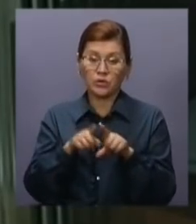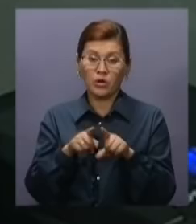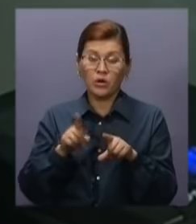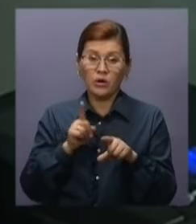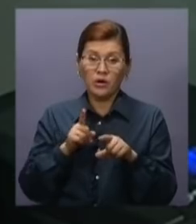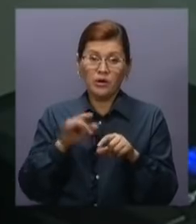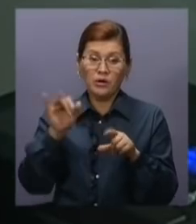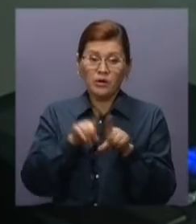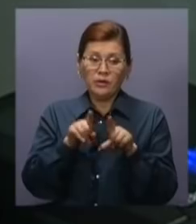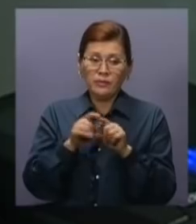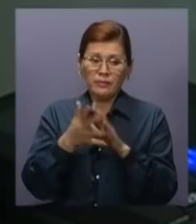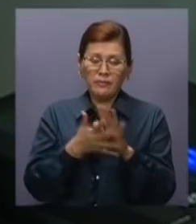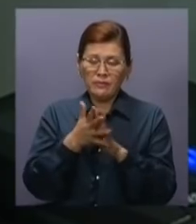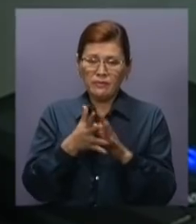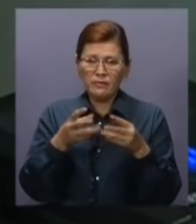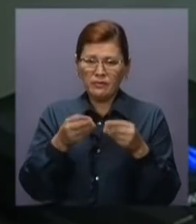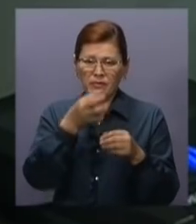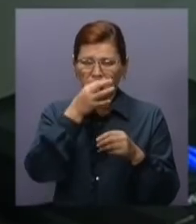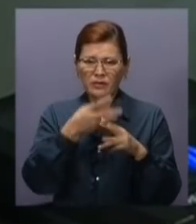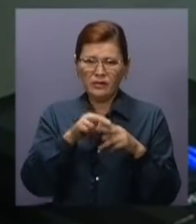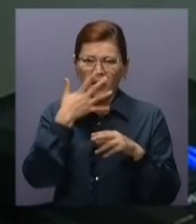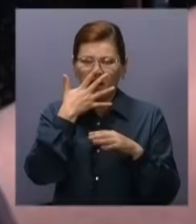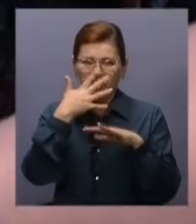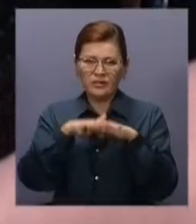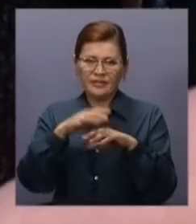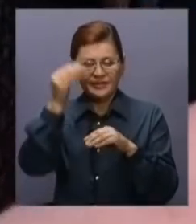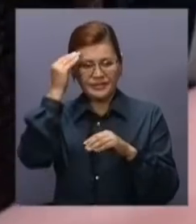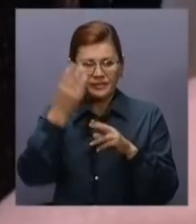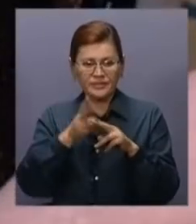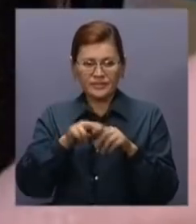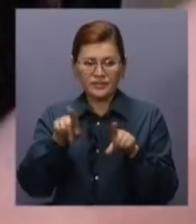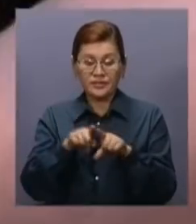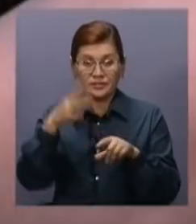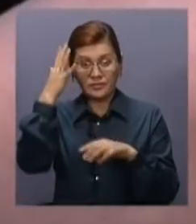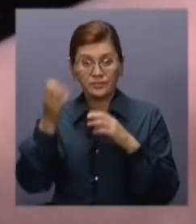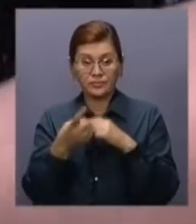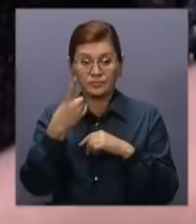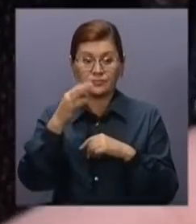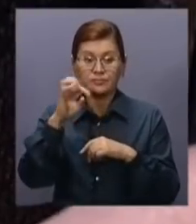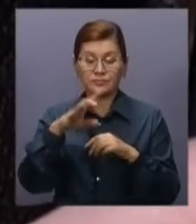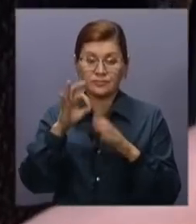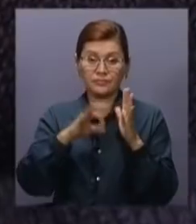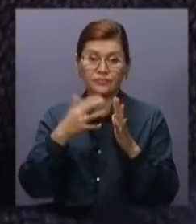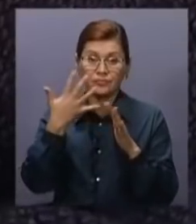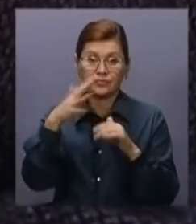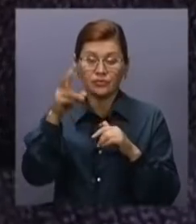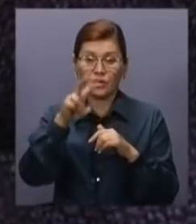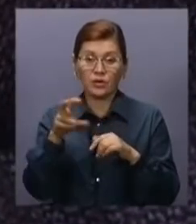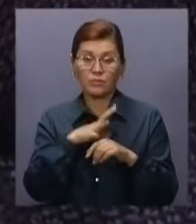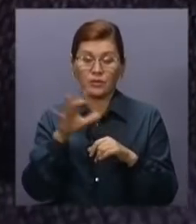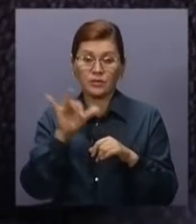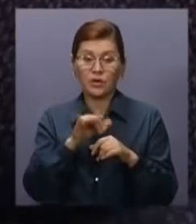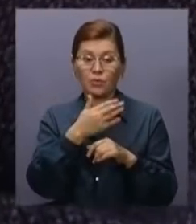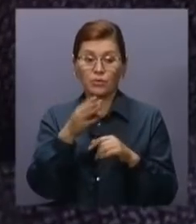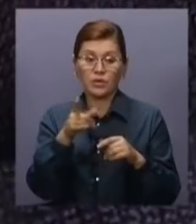күтулер терезесі әсер етеді екен. Ұлттық банктың пікірінше, егер мұнай бағасы бір баррель үшін 50 доллар болатын болса,